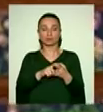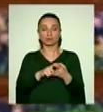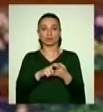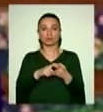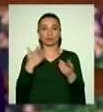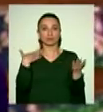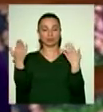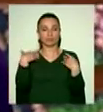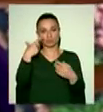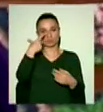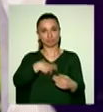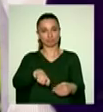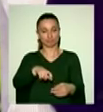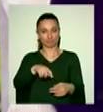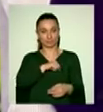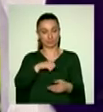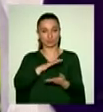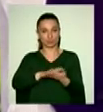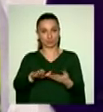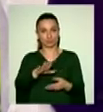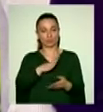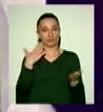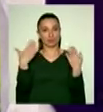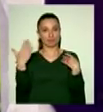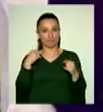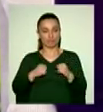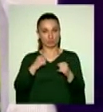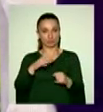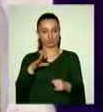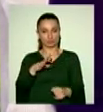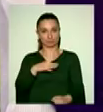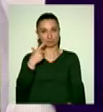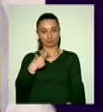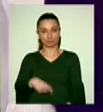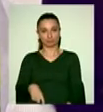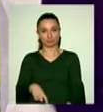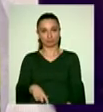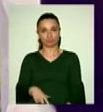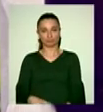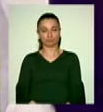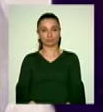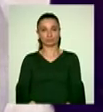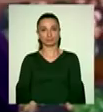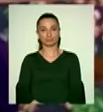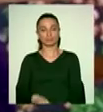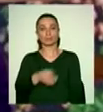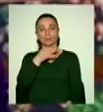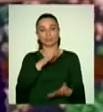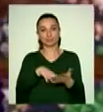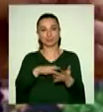დანვარჯიში თანმოვარჯიშე ვიხავი. ხო, თანმოვარჯიშე. თანმოვარჯიშე ვიხავი. მაგას მეცხიერ მომბოთ გქოთ. იახ,